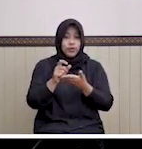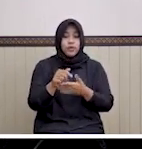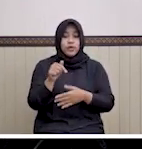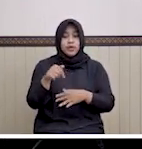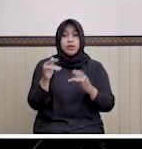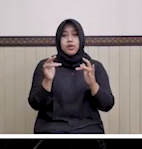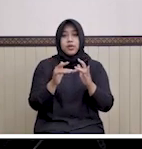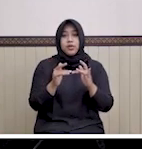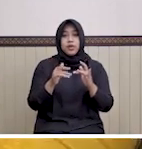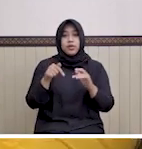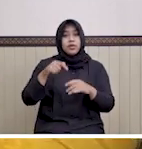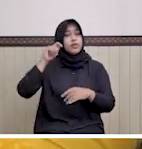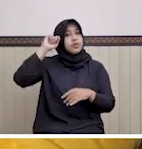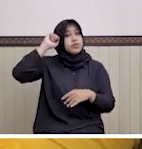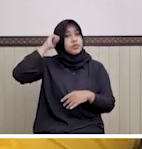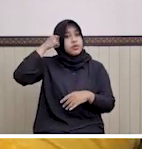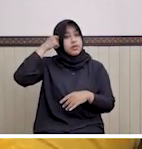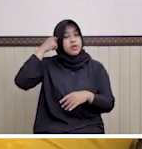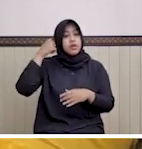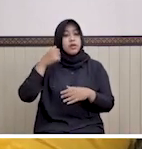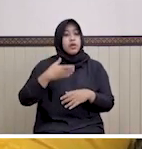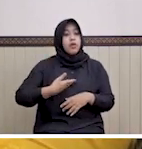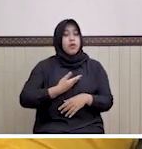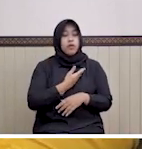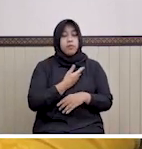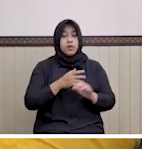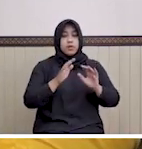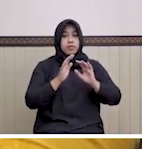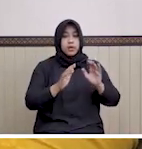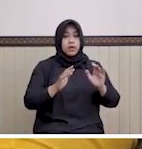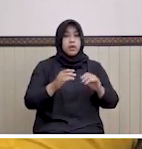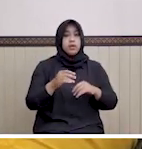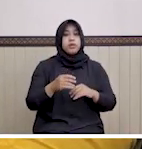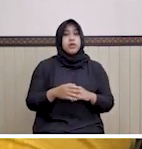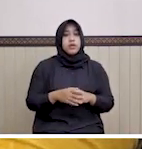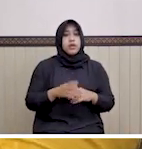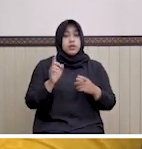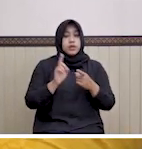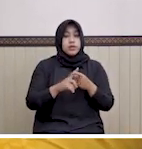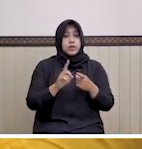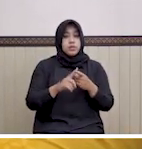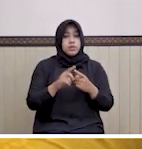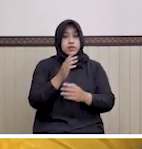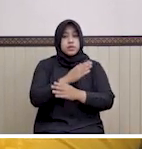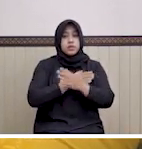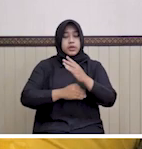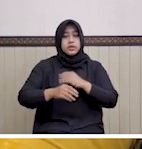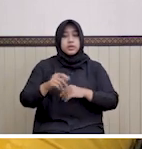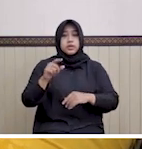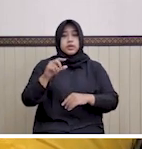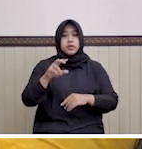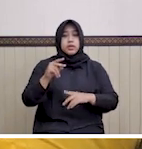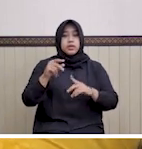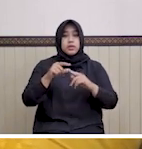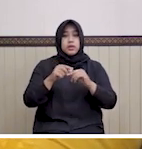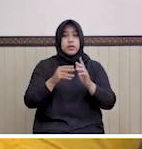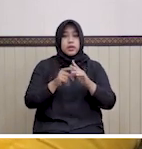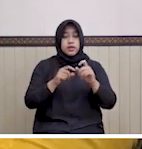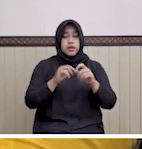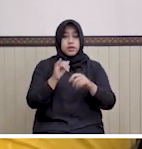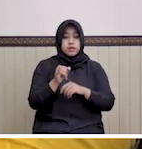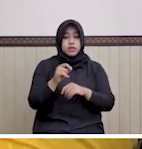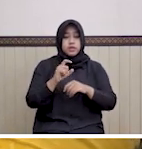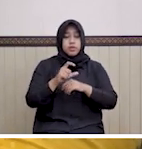online susah online Iya dan itu korbannya kebanyakan kawan-kawan disabilitas retardasi ini prosesnya juga